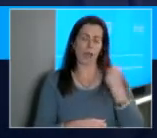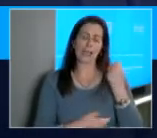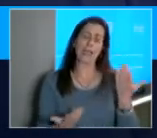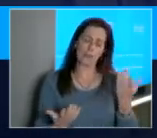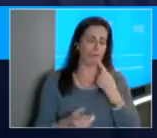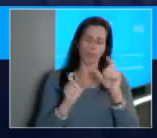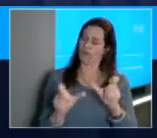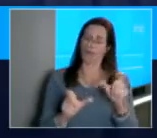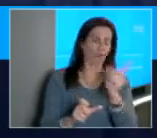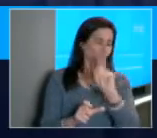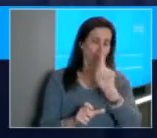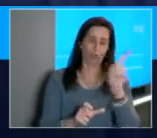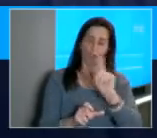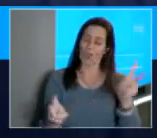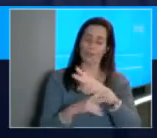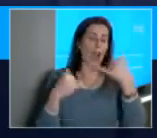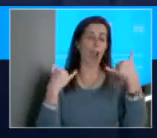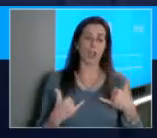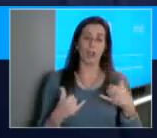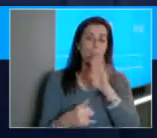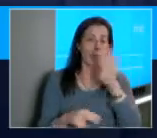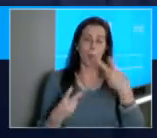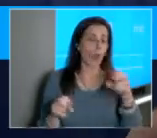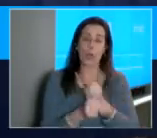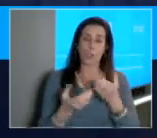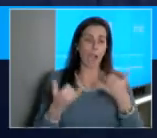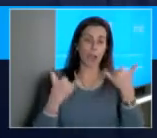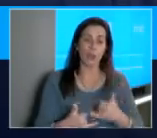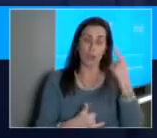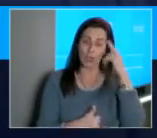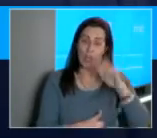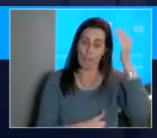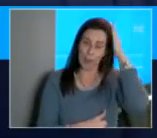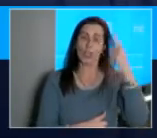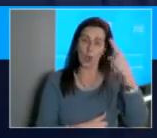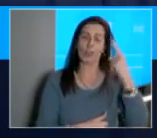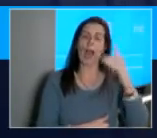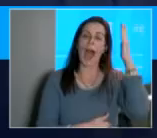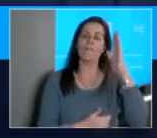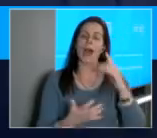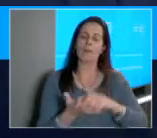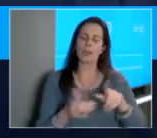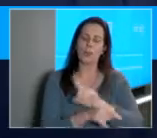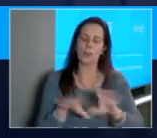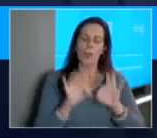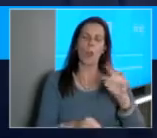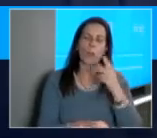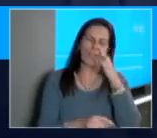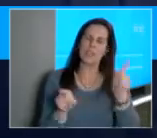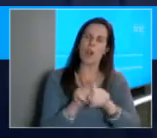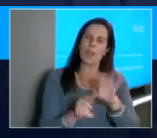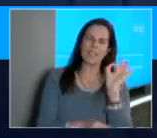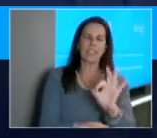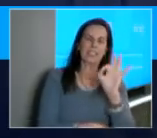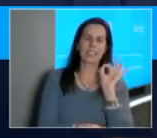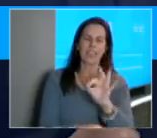טראמפ, שאומר לו, אתה לא יכול להחיל את הריבונות עכשיו, הוא לא יכול לעשות את זה בפועל, הוא יודע שגם בנט יודע את זה, אבל בגלל שאנחנו במערכת בחירות, כולם מנסים להרוויח